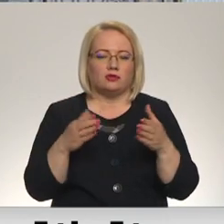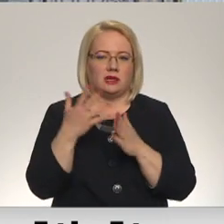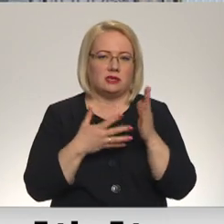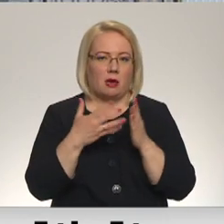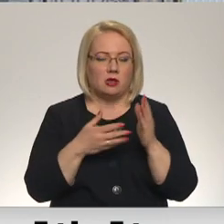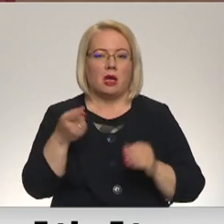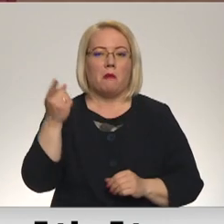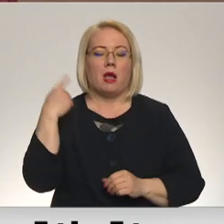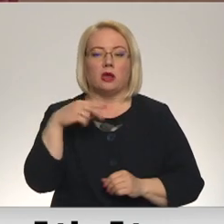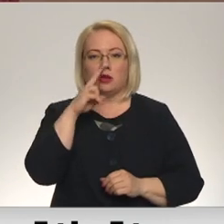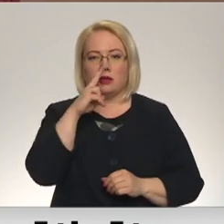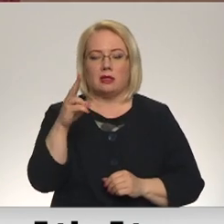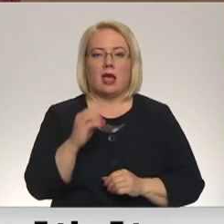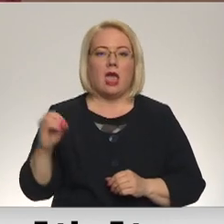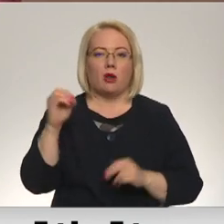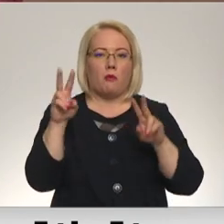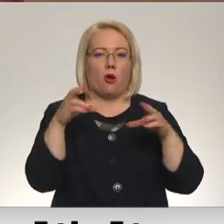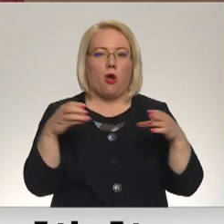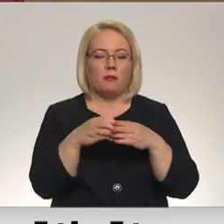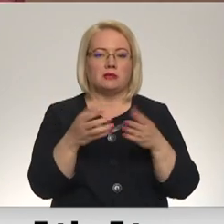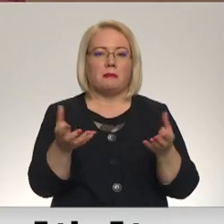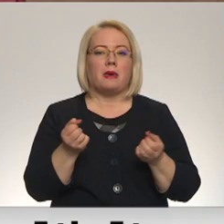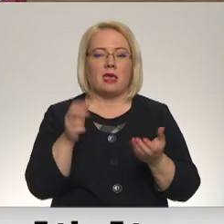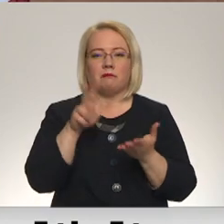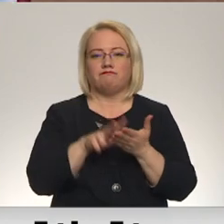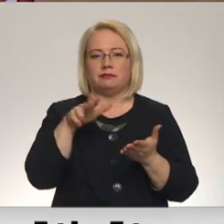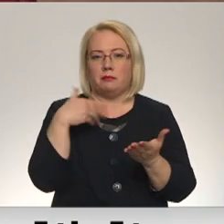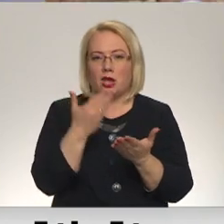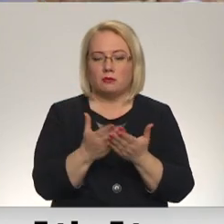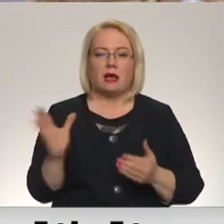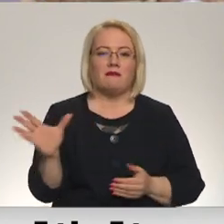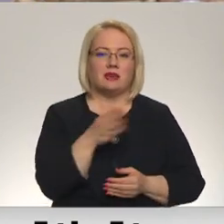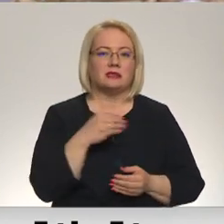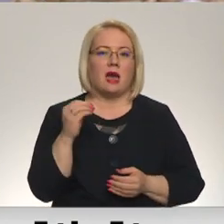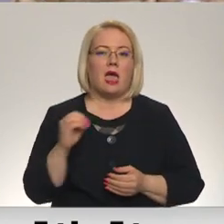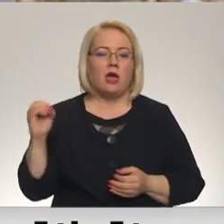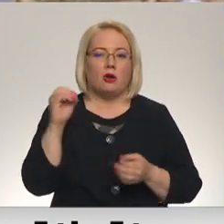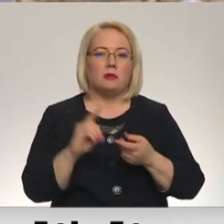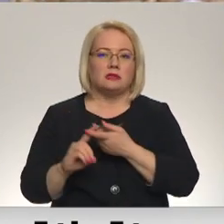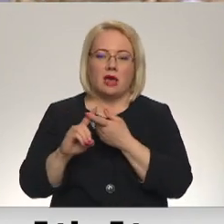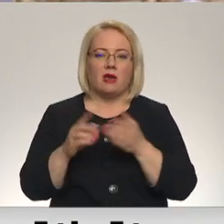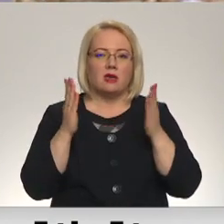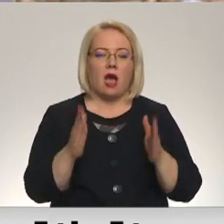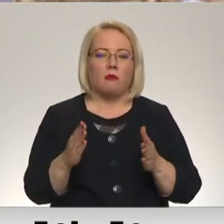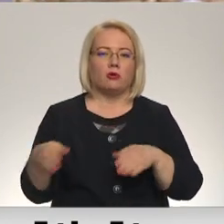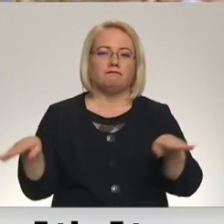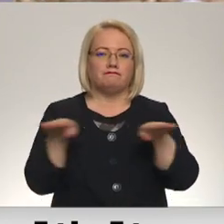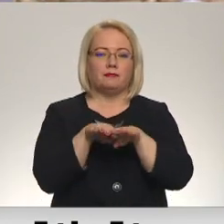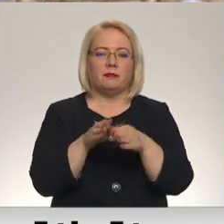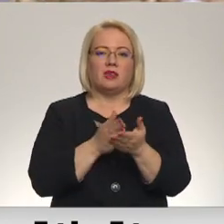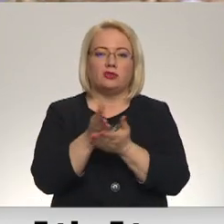nedēļā Eiropas komisija pieņēma arī priekšlikumu, ka visā Eiropas Savienības teritorijā jāveicina vienotu pieeju Ukrainas